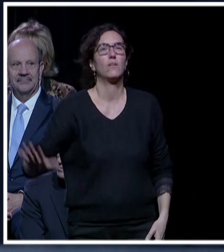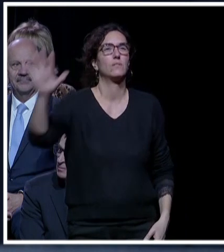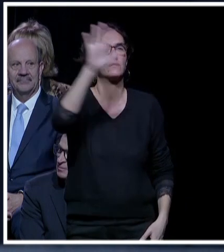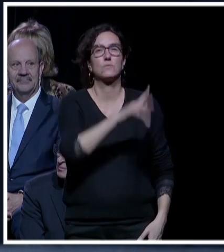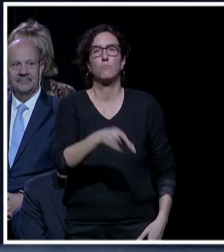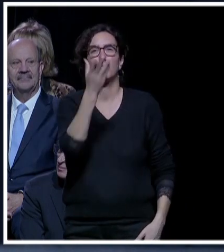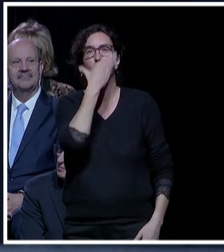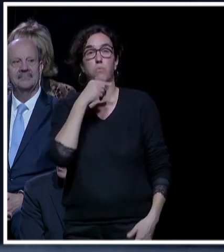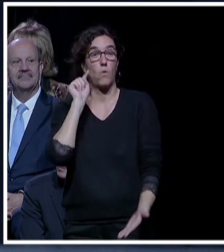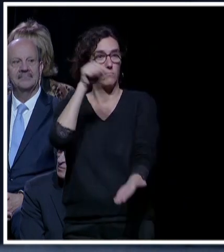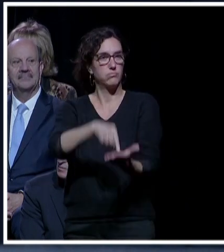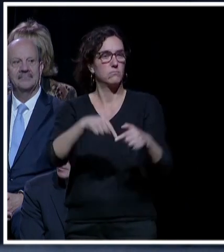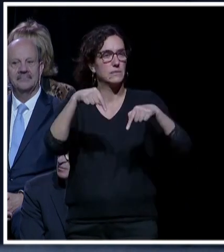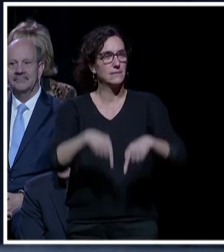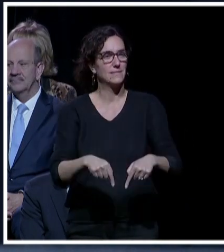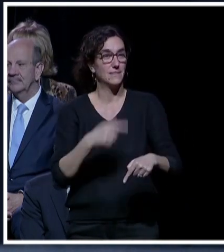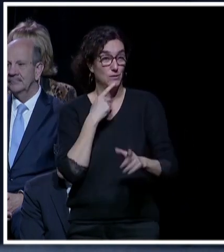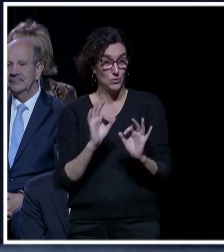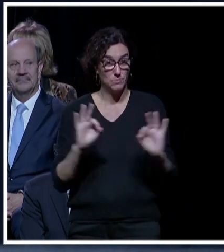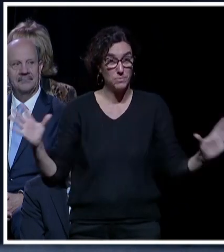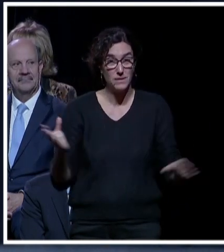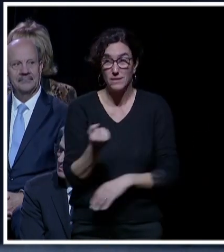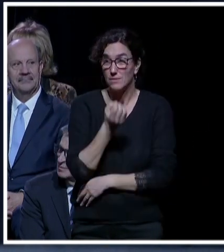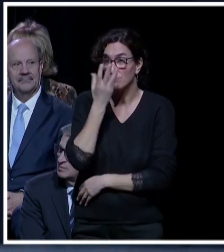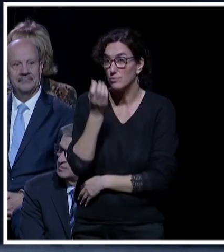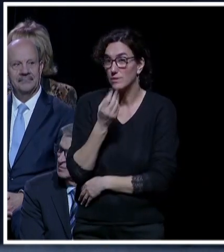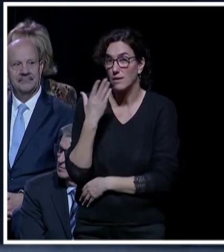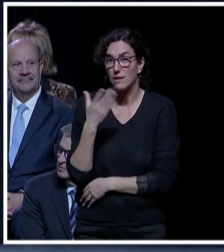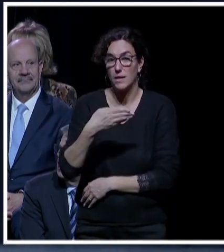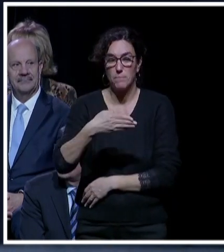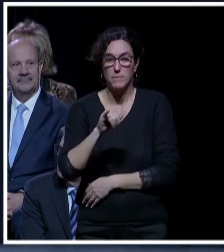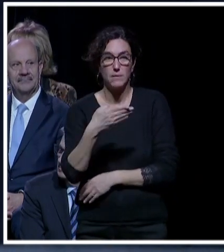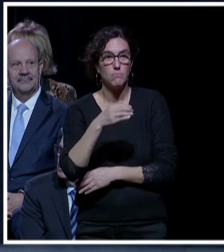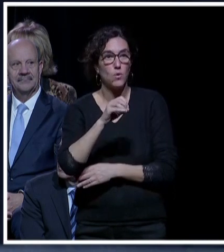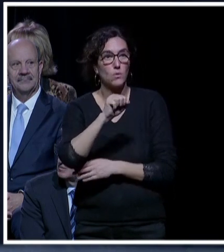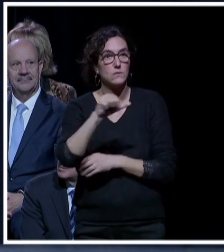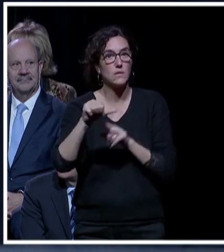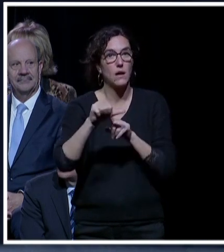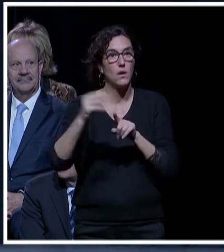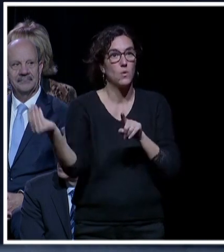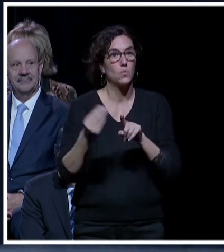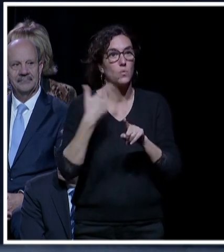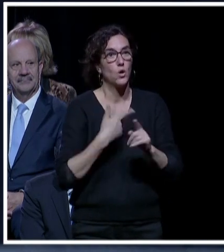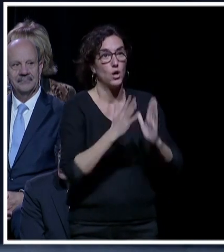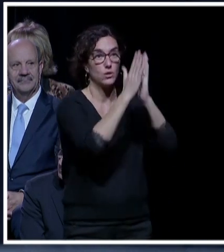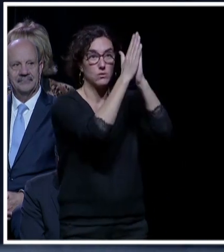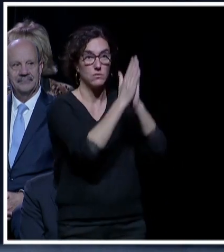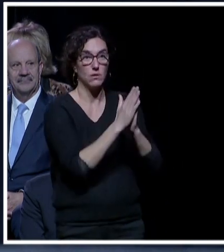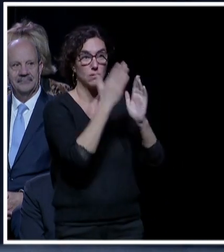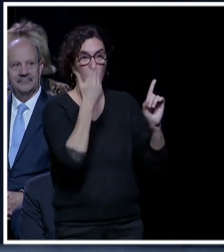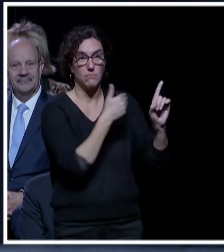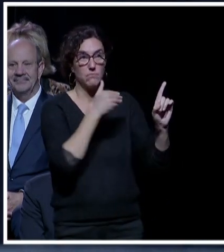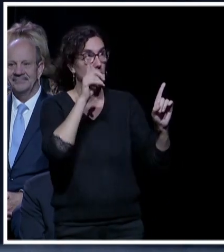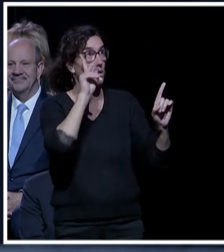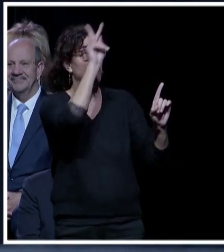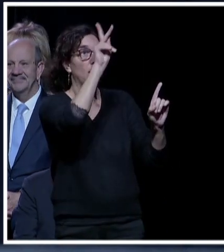le magnifique bouquet de mimosa de Pégoma qui a été accroché cette semaine au sommet de l'abside de Notre-Dame de Paris pour